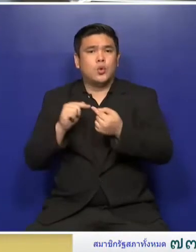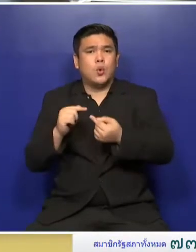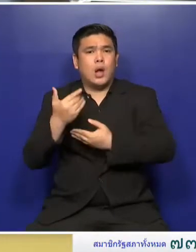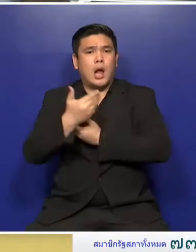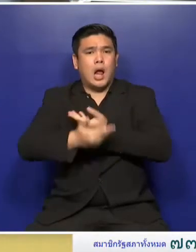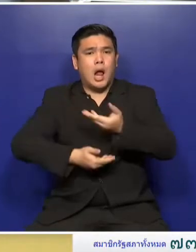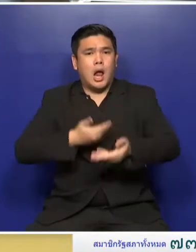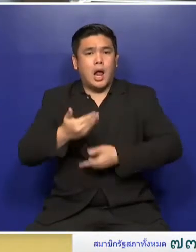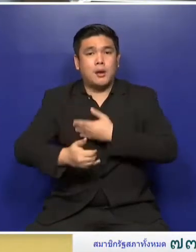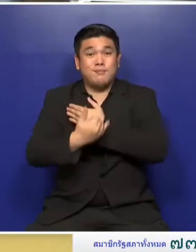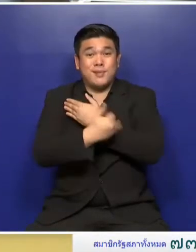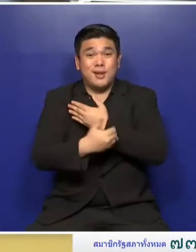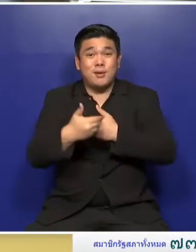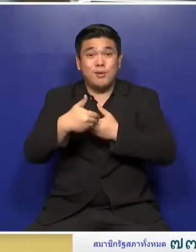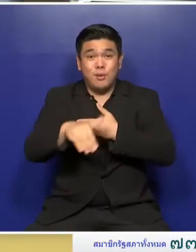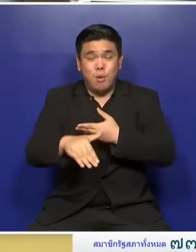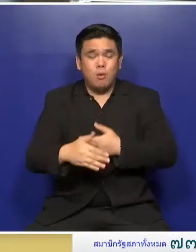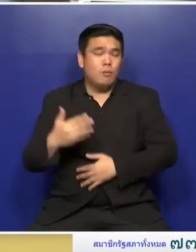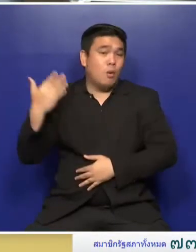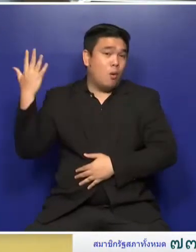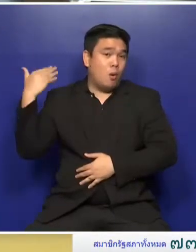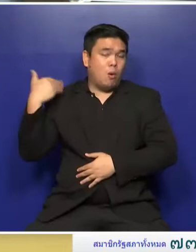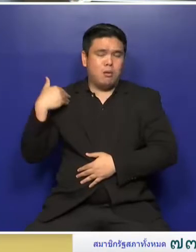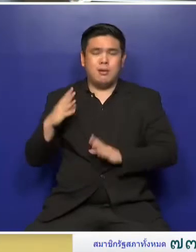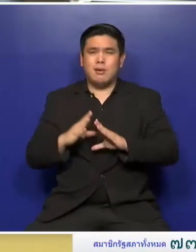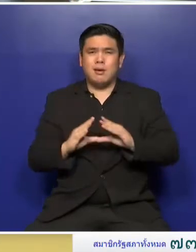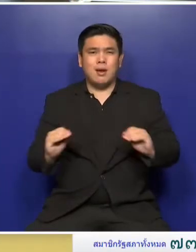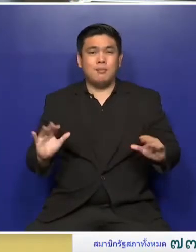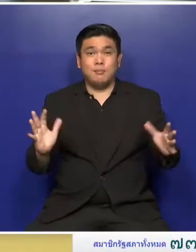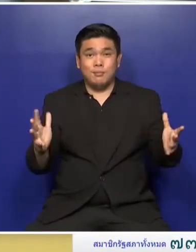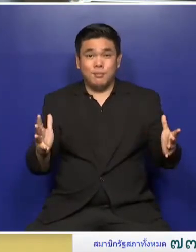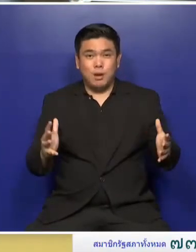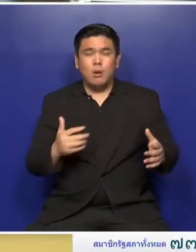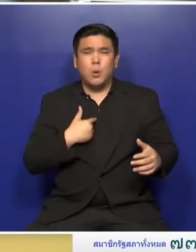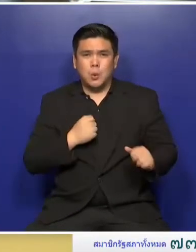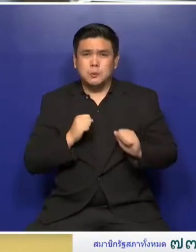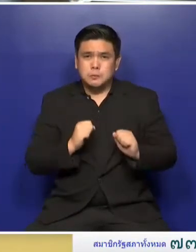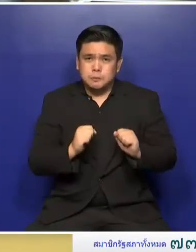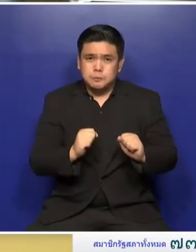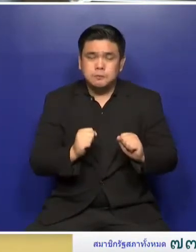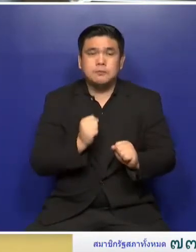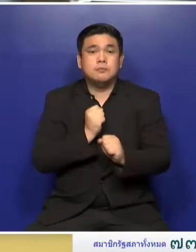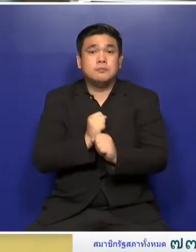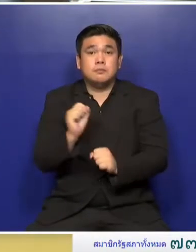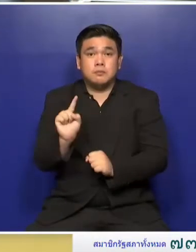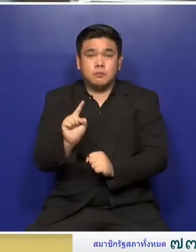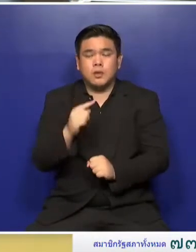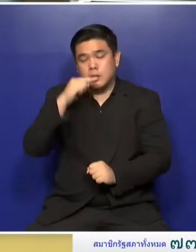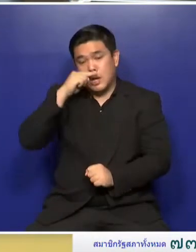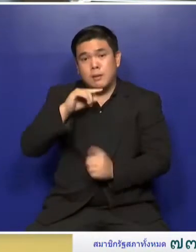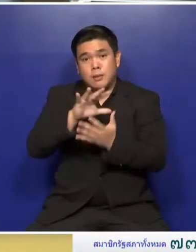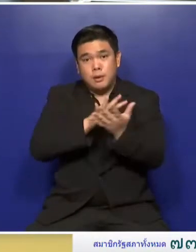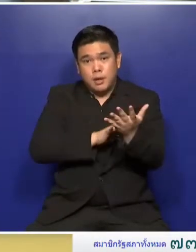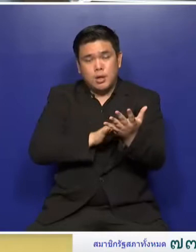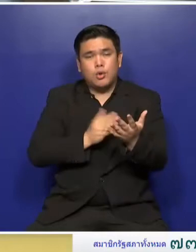ที่ใชวที่ผ่านมากได้กระต starsถึงเรื่องการที่ประเทศไทยจะตองมความต่อเื่องใน